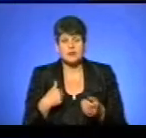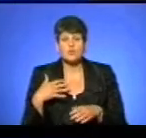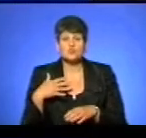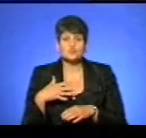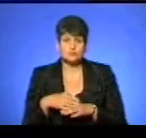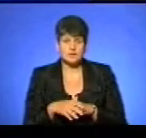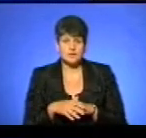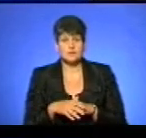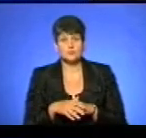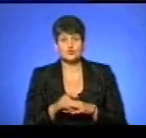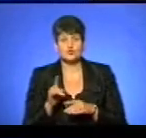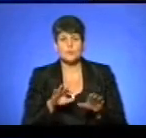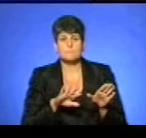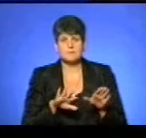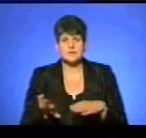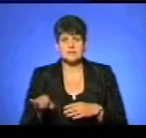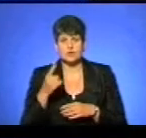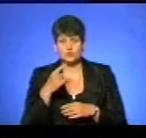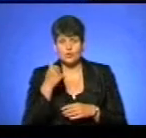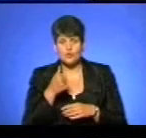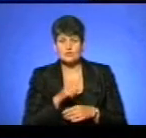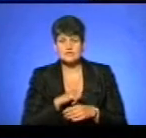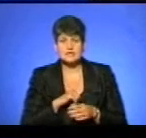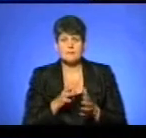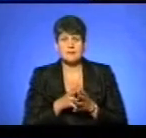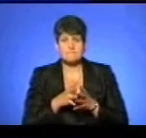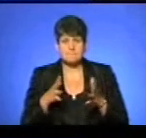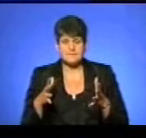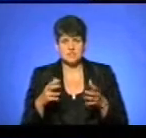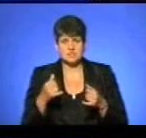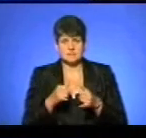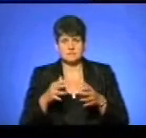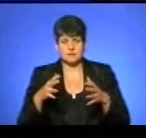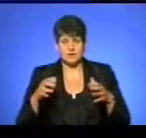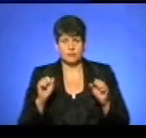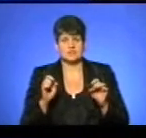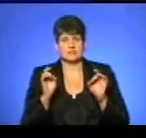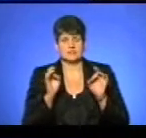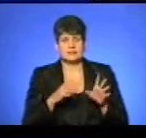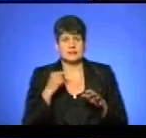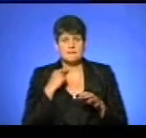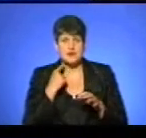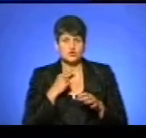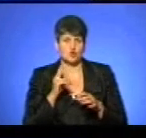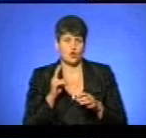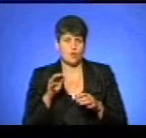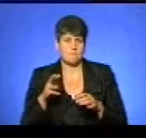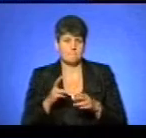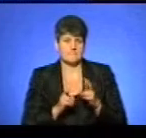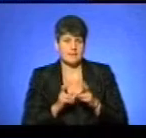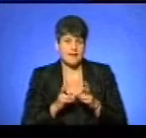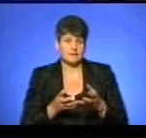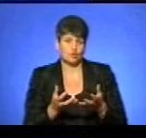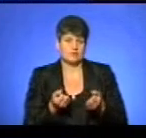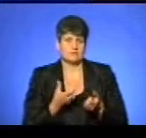що після року найбільший приріст, і можна догодувати, і здати на м'ясокомбінат чи іншому заготівельнику, і отримати свої